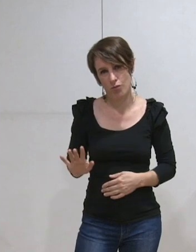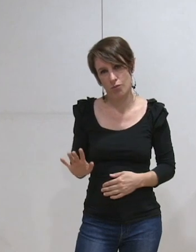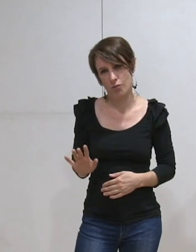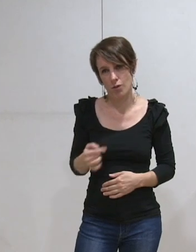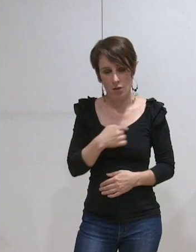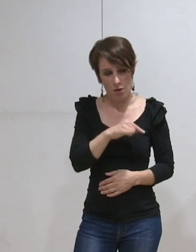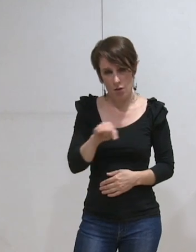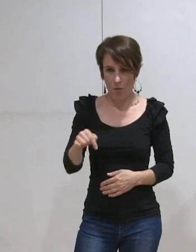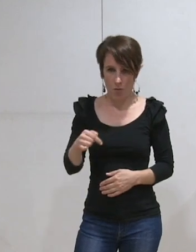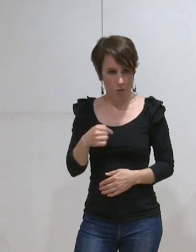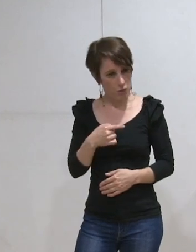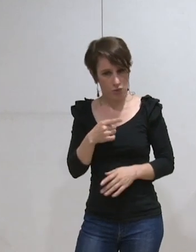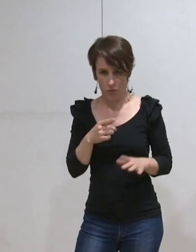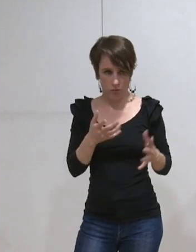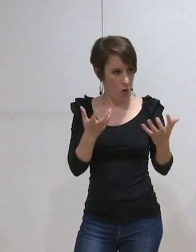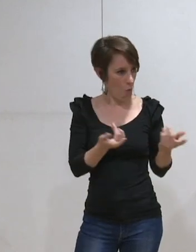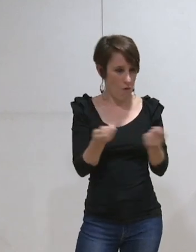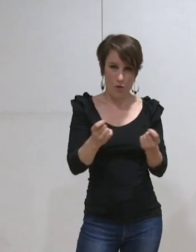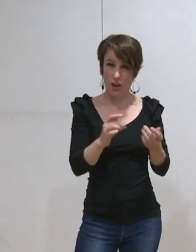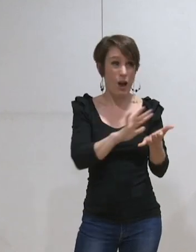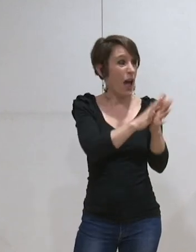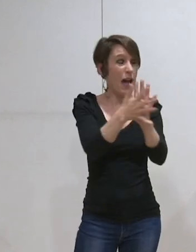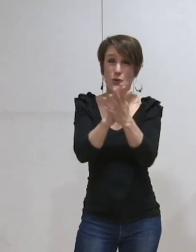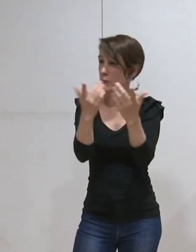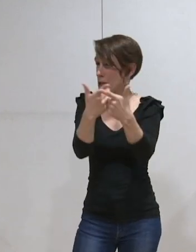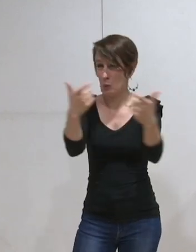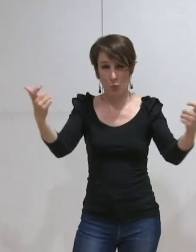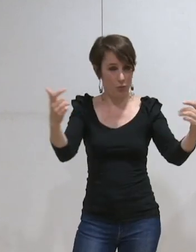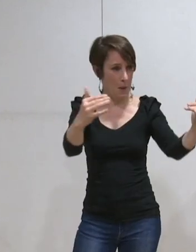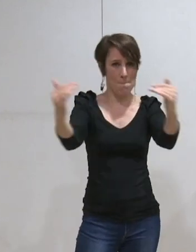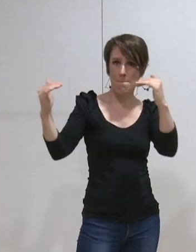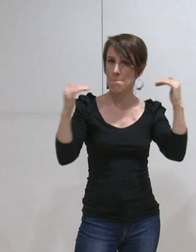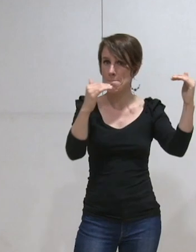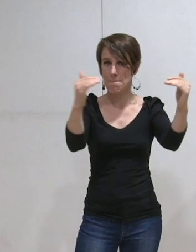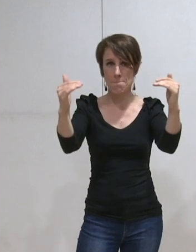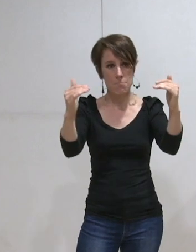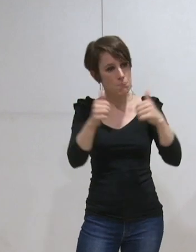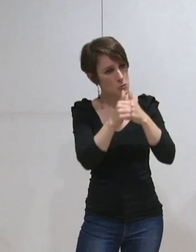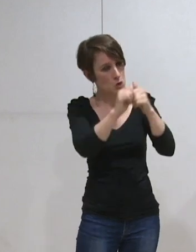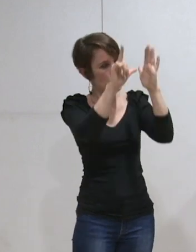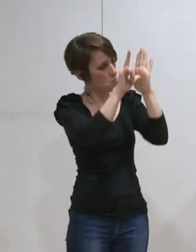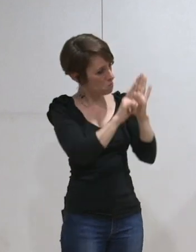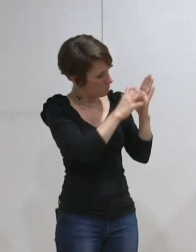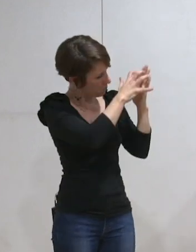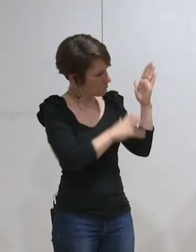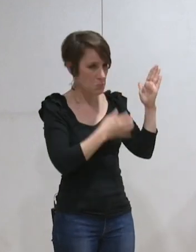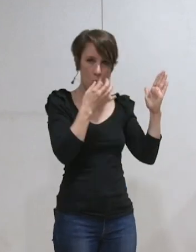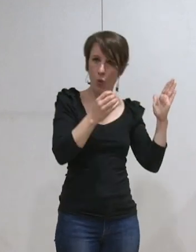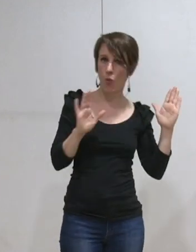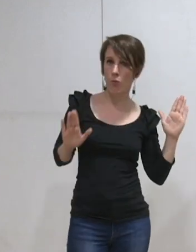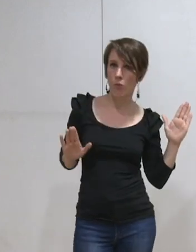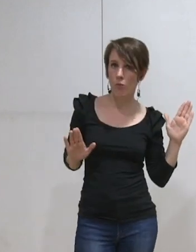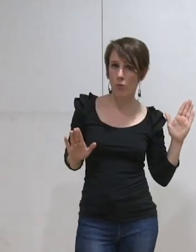critères habituels d'équité de traitement par rapport à d'autres associations de référence de conformité réglementaire évidemment que cela soit le